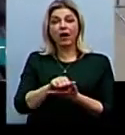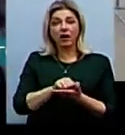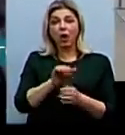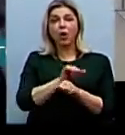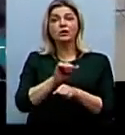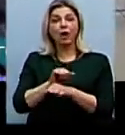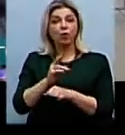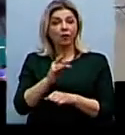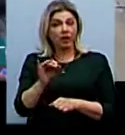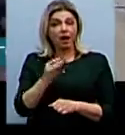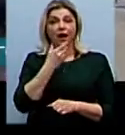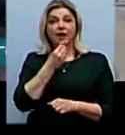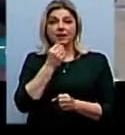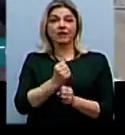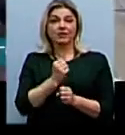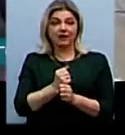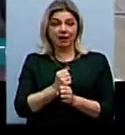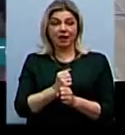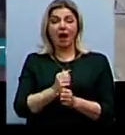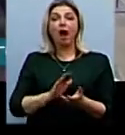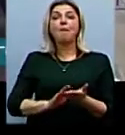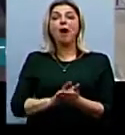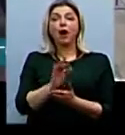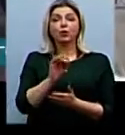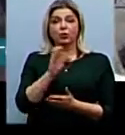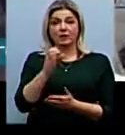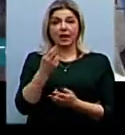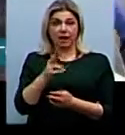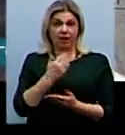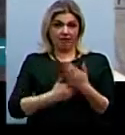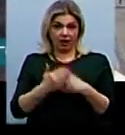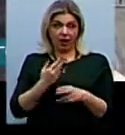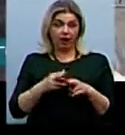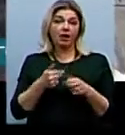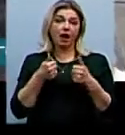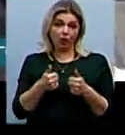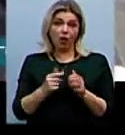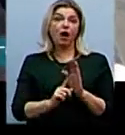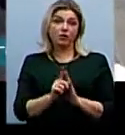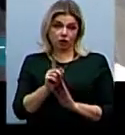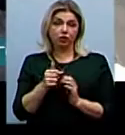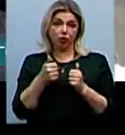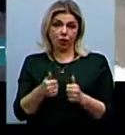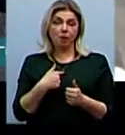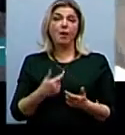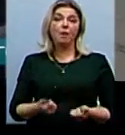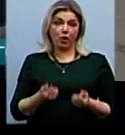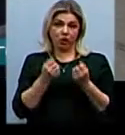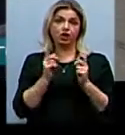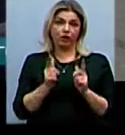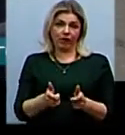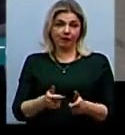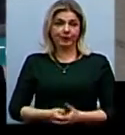остановок. Красиво сделано. Вот эти пандусы для инвалидов. Это очень здорово. Хорошее начинание. Мы поддерживаем.